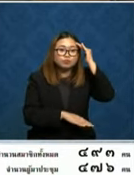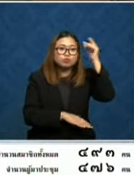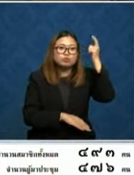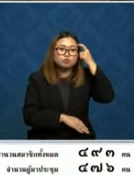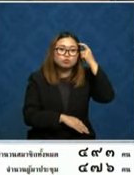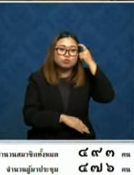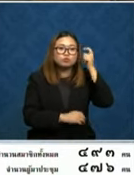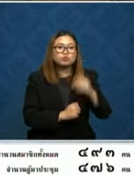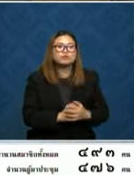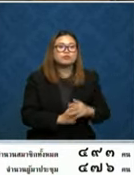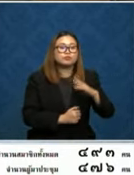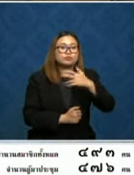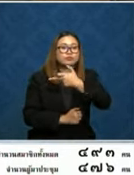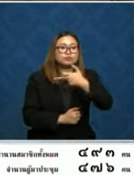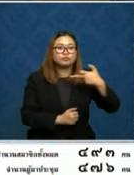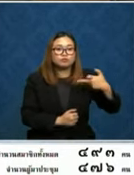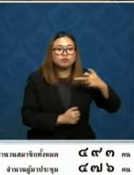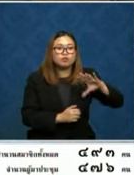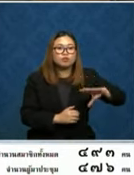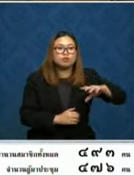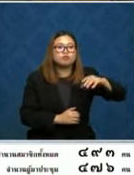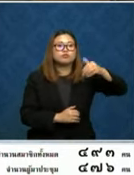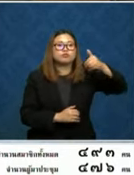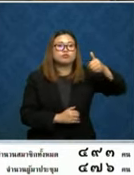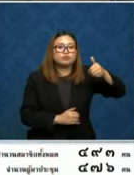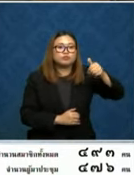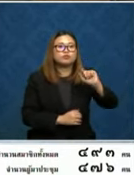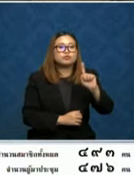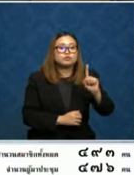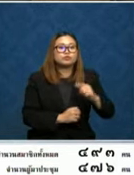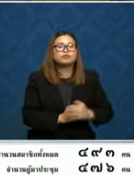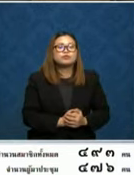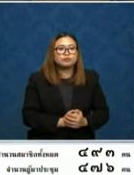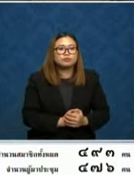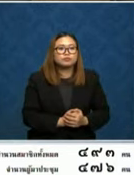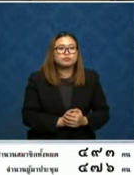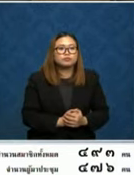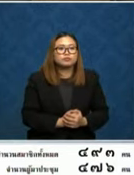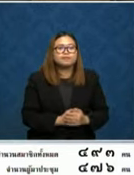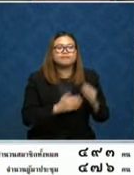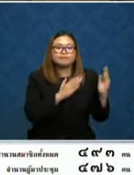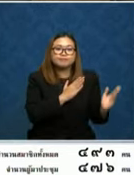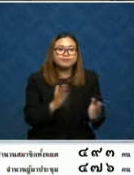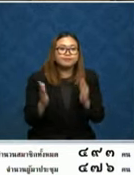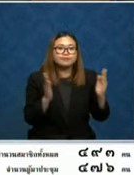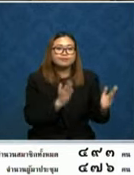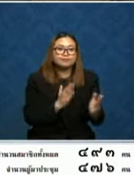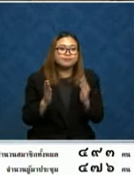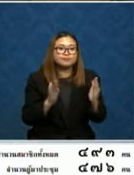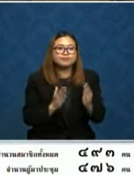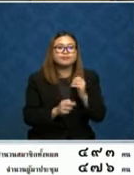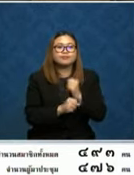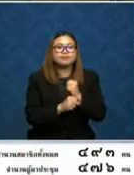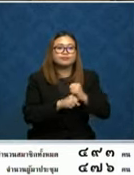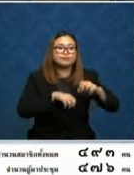การบินไทยต่างๆที่เข้าสู่ในกระบวนการวันนี้ การบินไทยจะมีการ